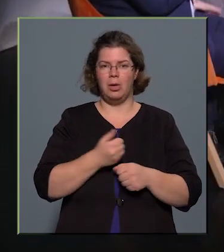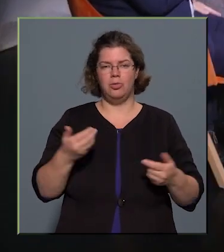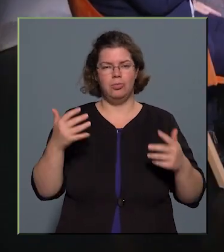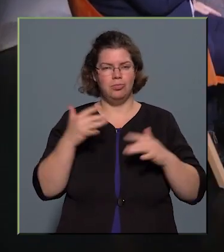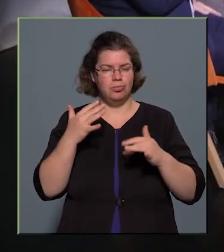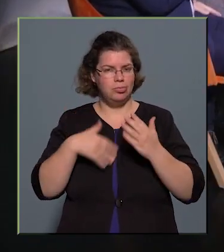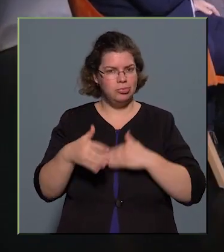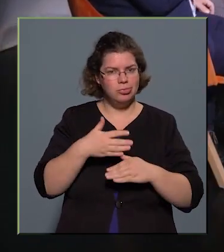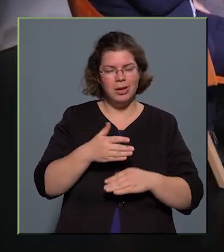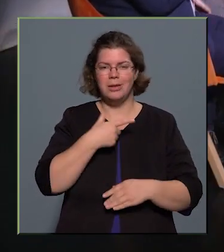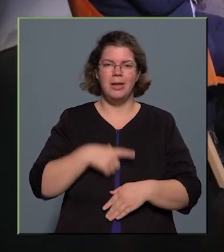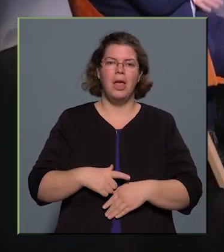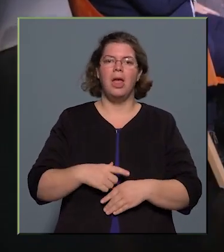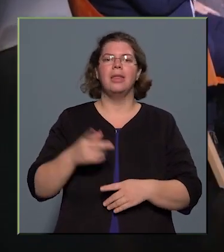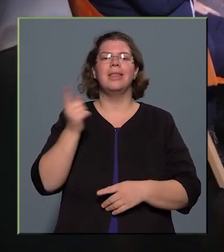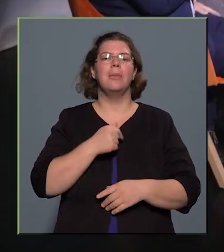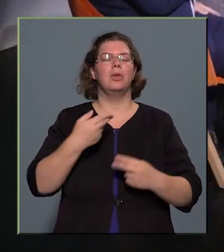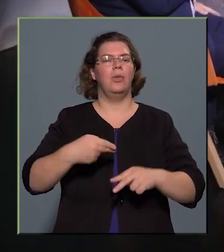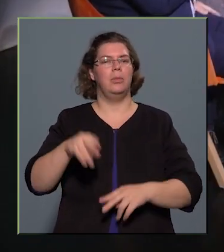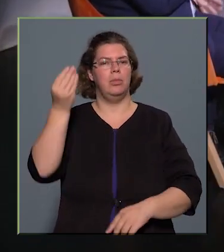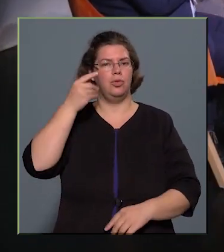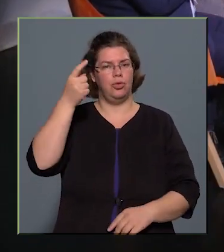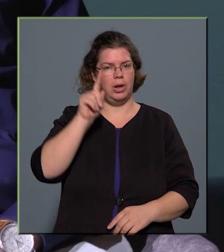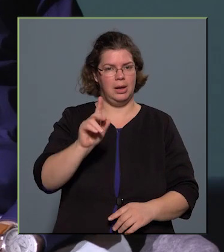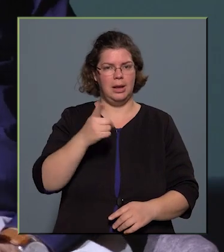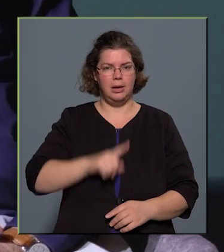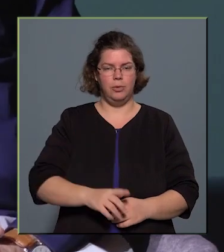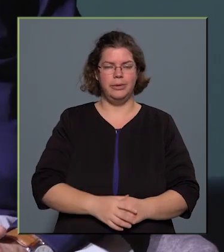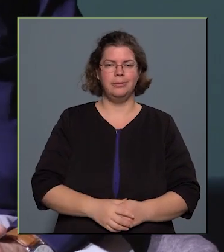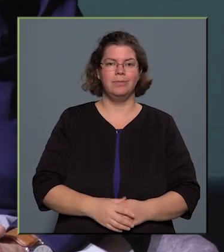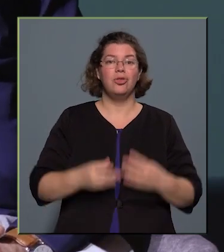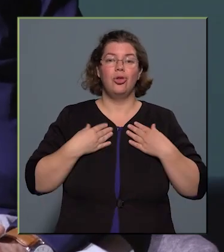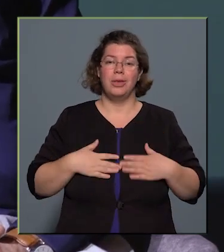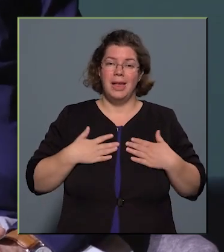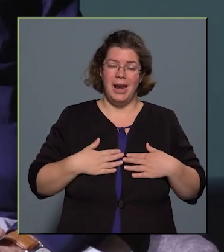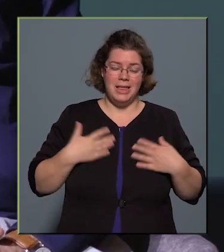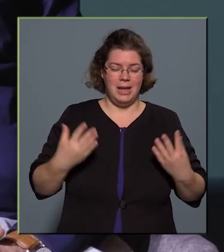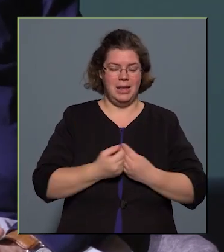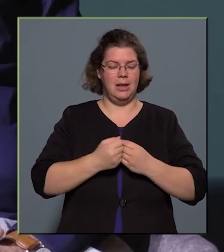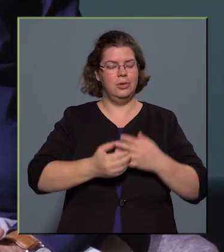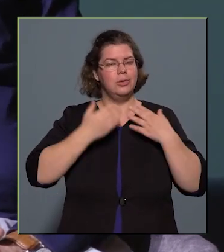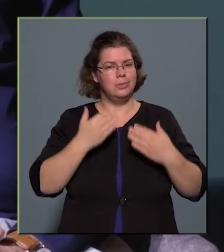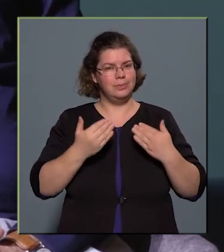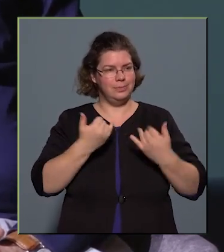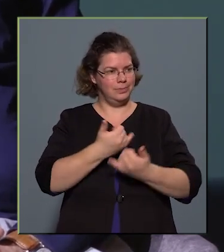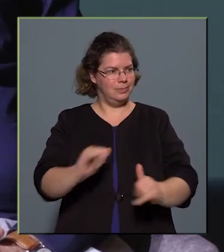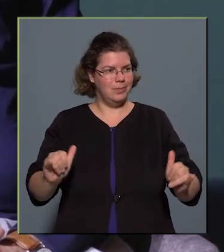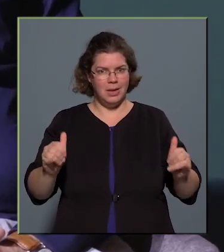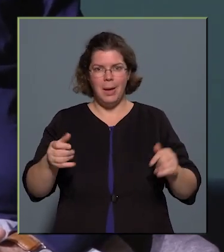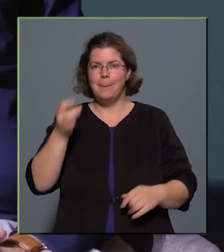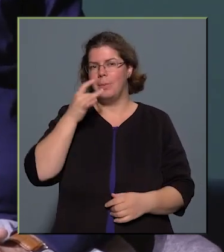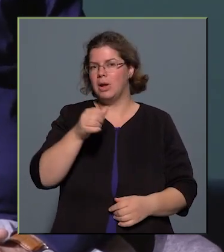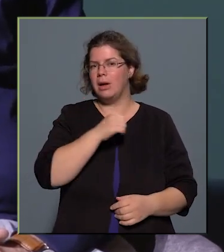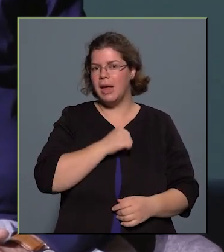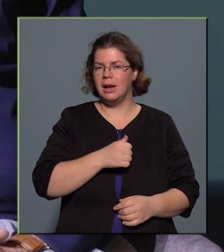téma továbbra is a mesterséges intelligencia volt. Nagyon sok szeretettel és üdvözlettel köszöntök én is itt mindenkit, tehát Barta Gergő